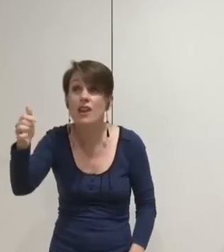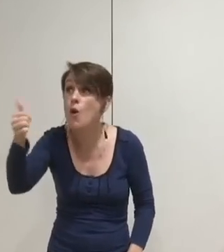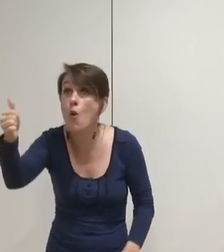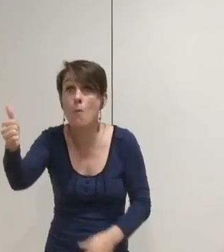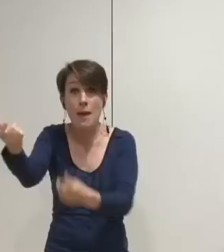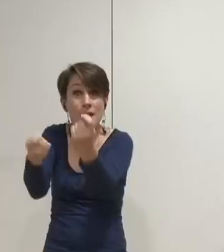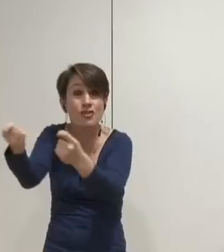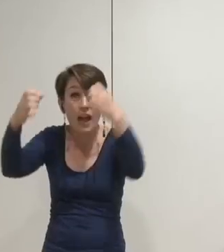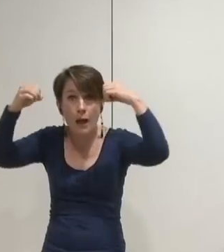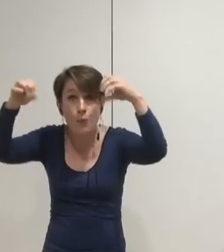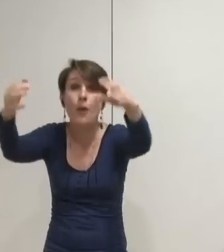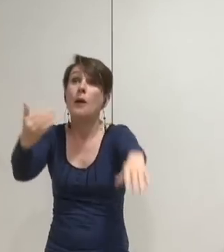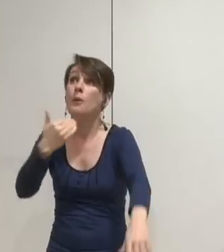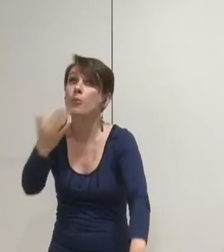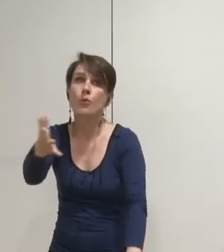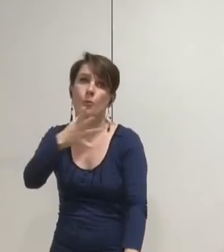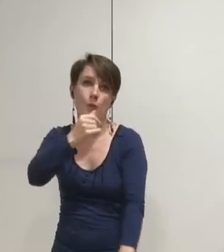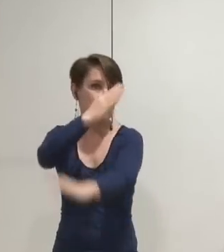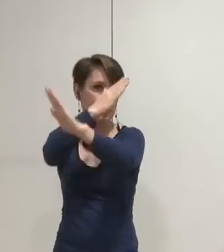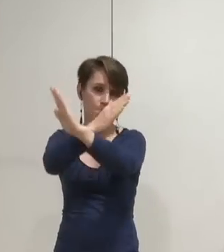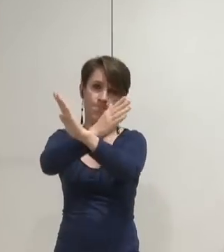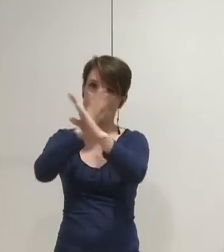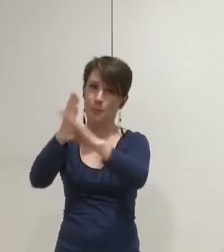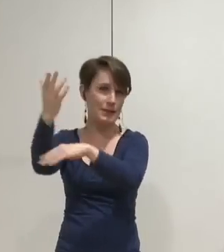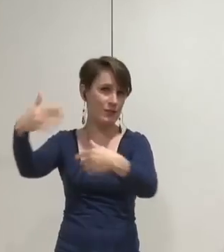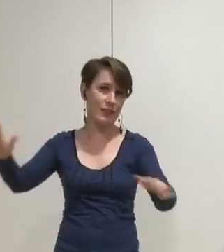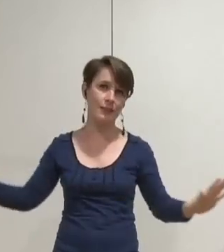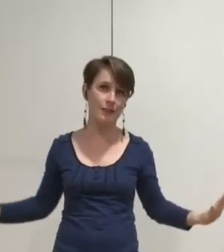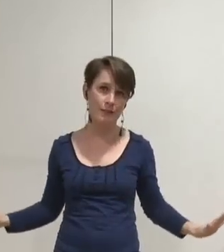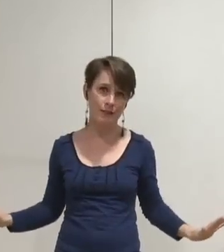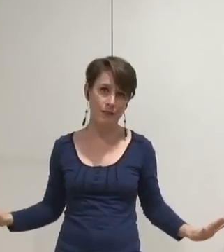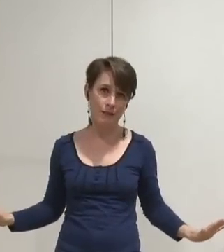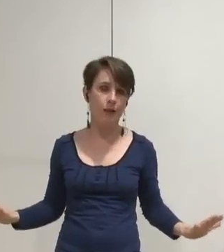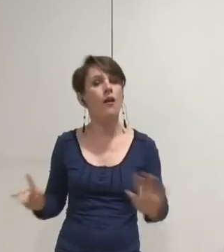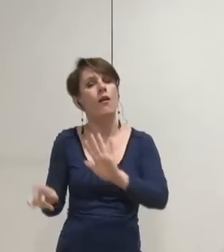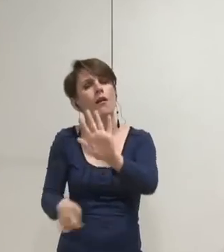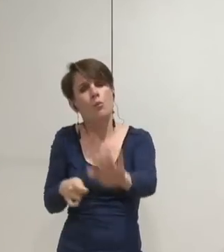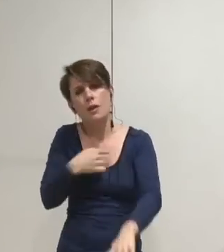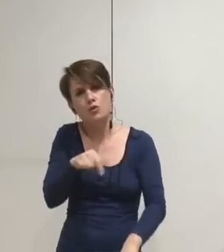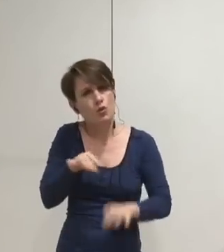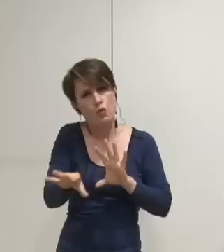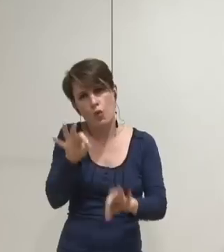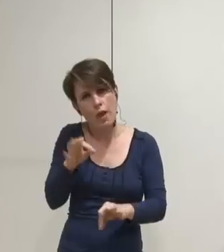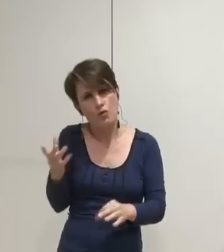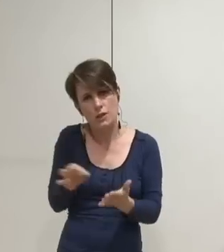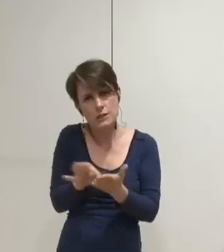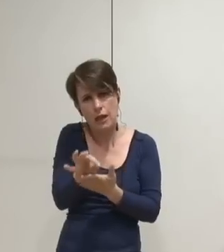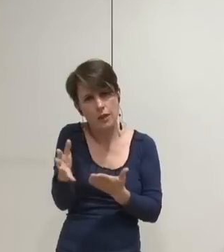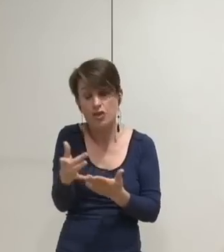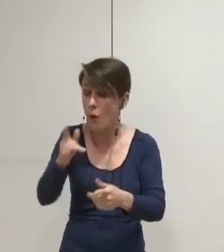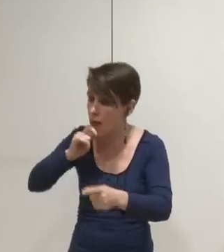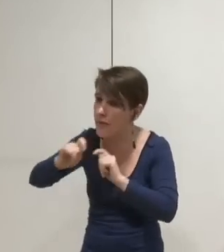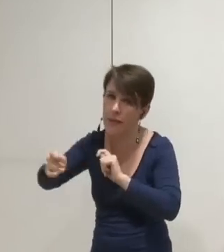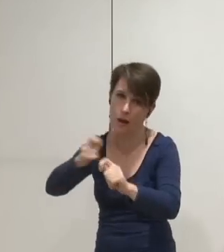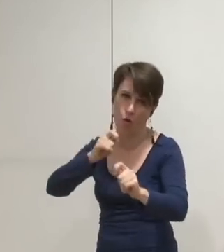service municipal nous avons bien sûr choisi cette deuxème option celle du dialogue